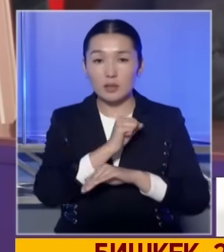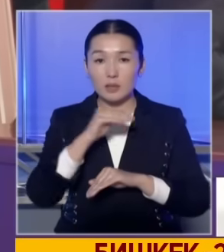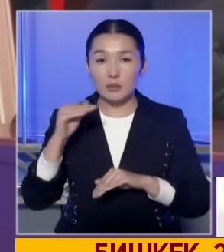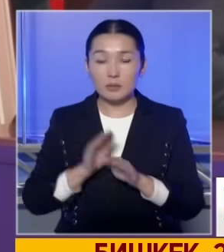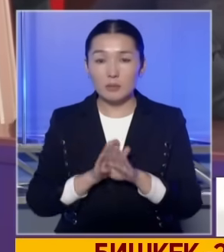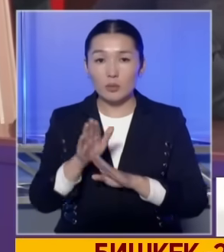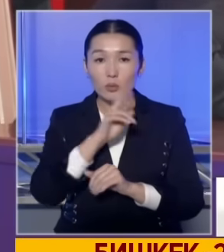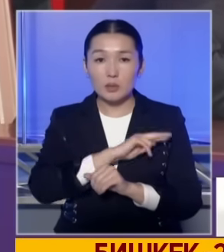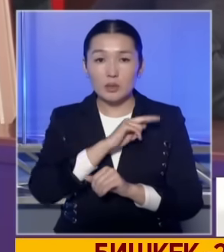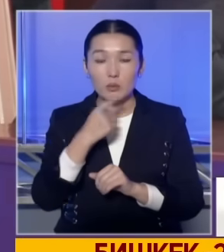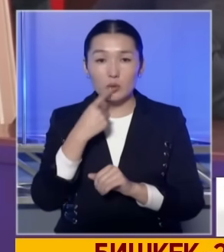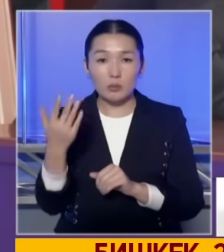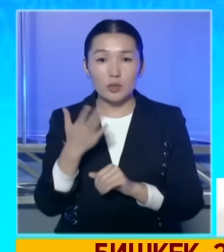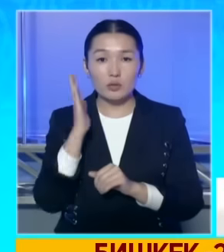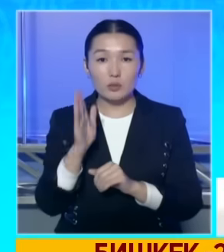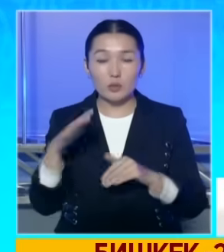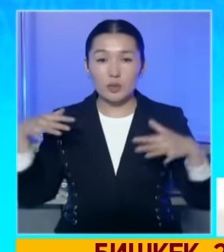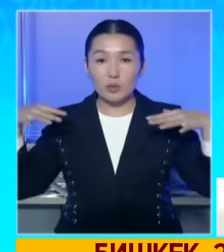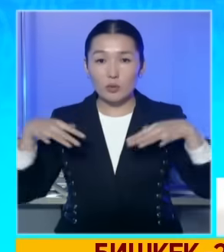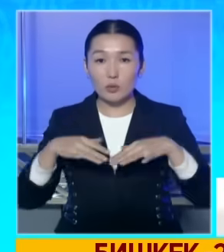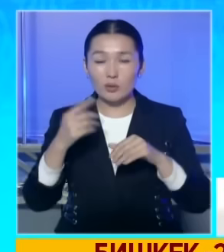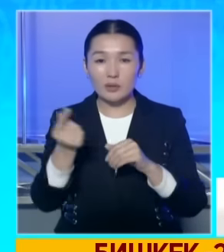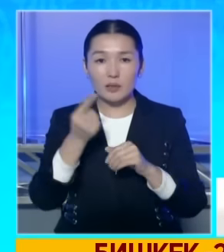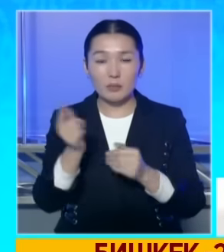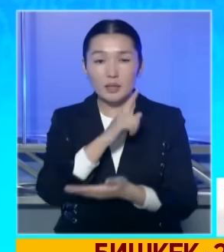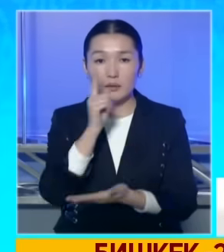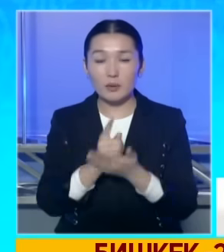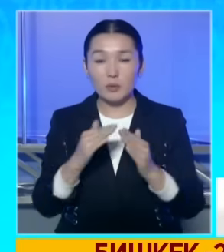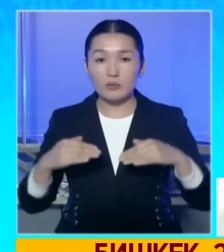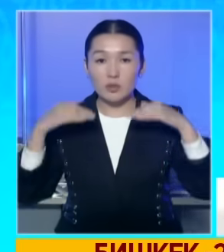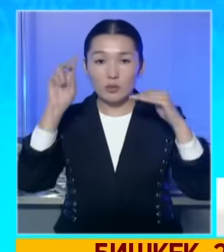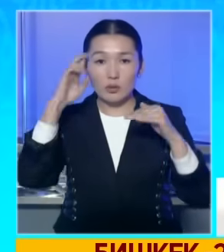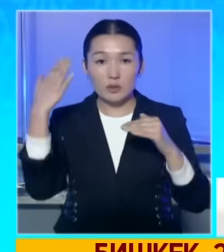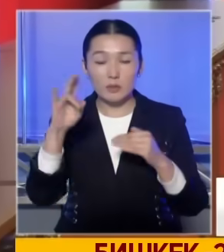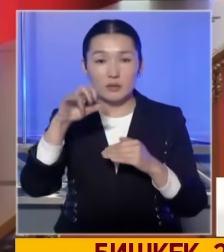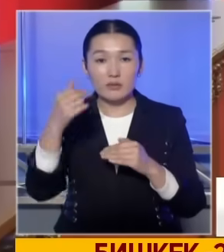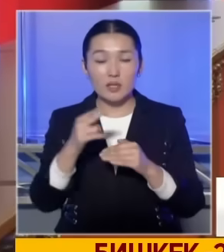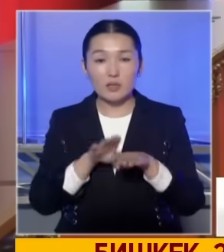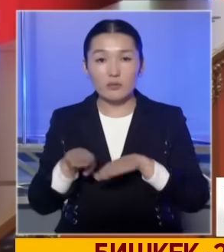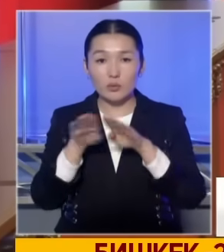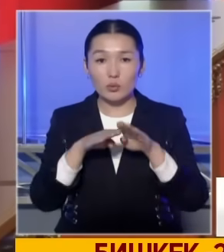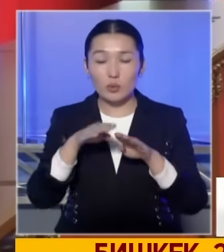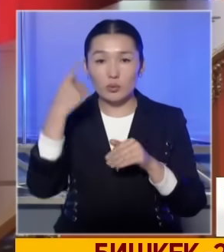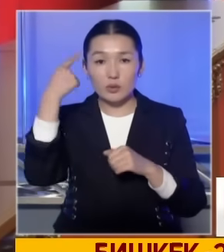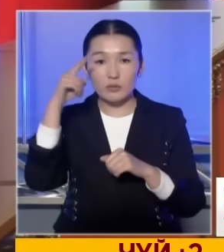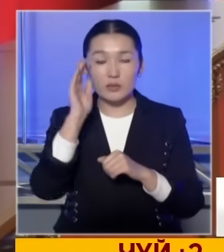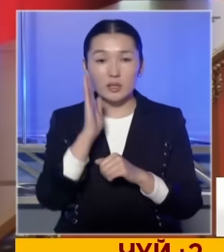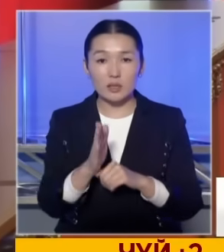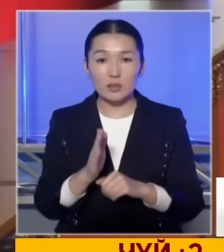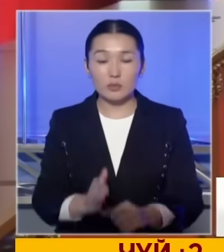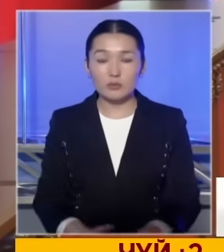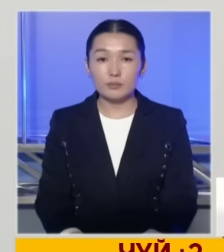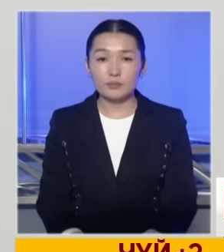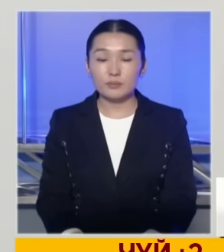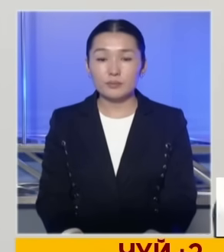иштер боюнча маалымат берет. Курултайда майда маселелерден жогору көтөрүлүп, мамлекеттик улуттук деңгээлдеги демилгелер айтылып, баяндамалар окулууга